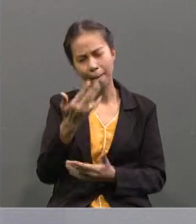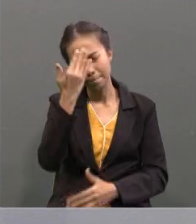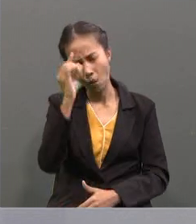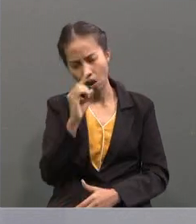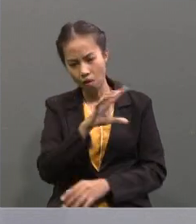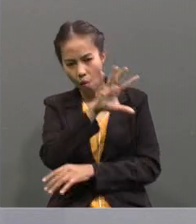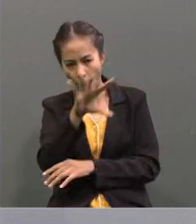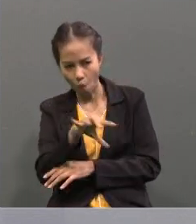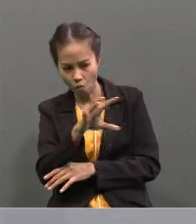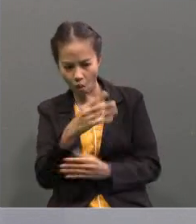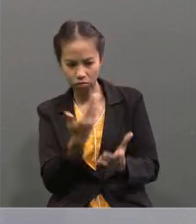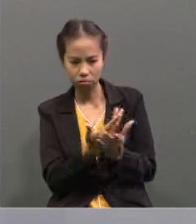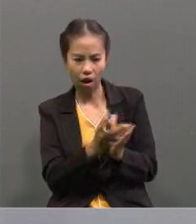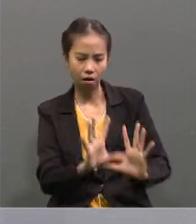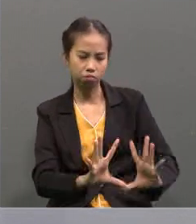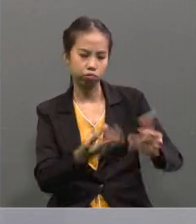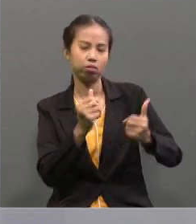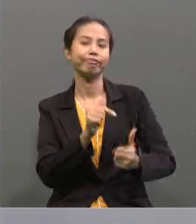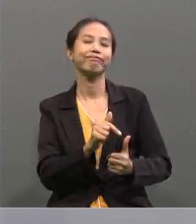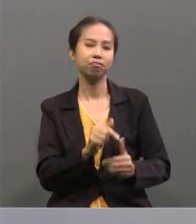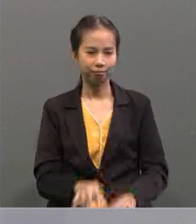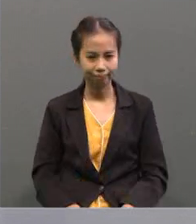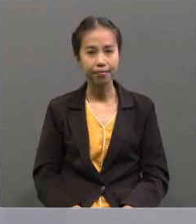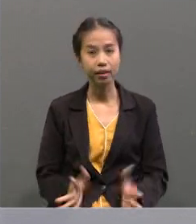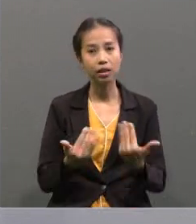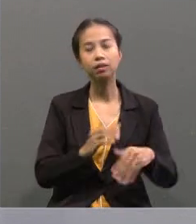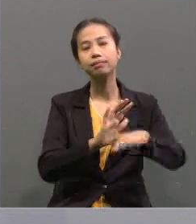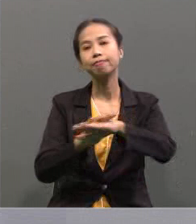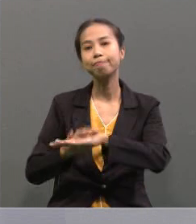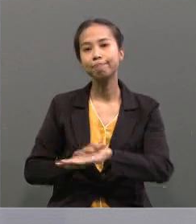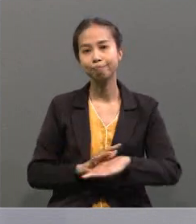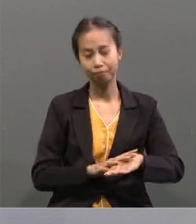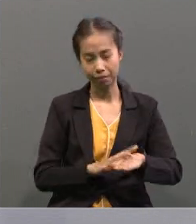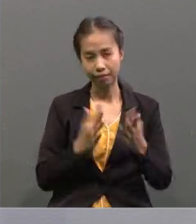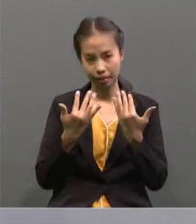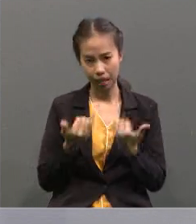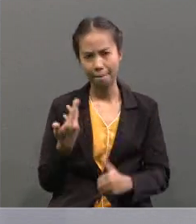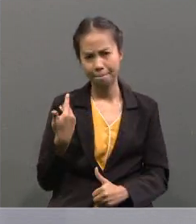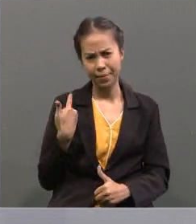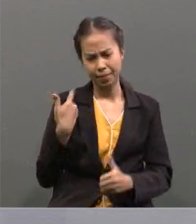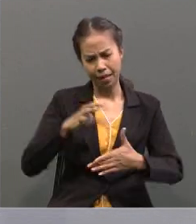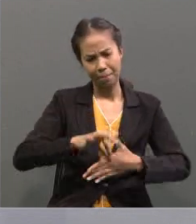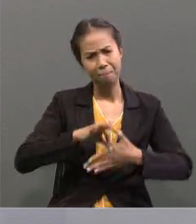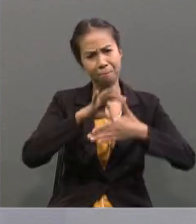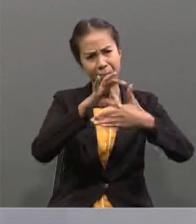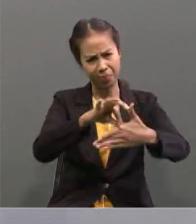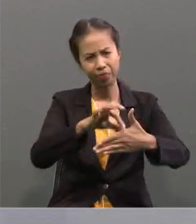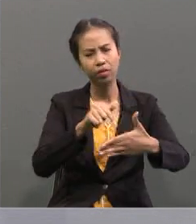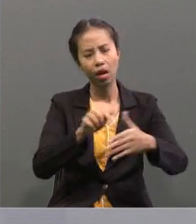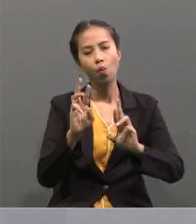เนี่ยเกิดความทุกข์ขึ้นได้นะฮะเป็นว่าตอนนี้หลายๆคนเตือนทั้งเรื่องของออนไลน์ต่างๆลิงก์ต่างๆที่ส่งมาระมัดระวังกันให้